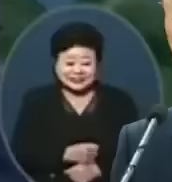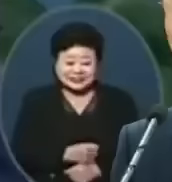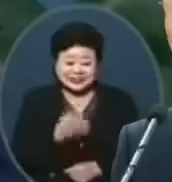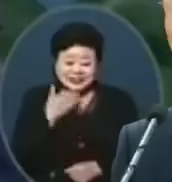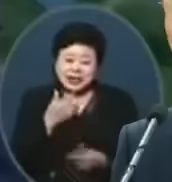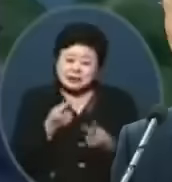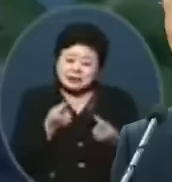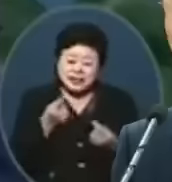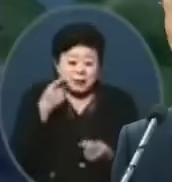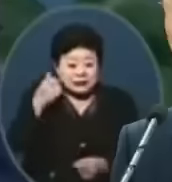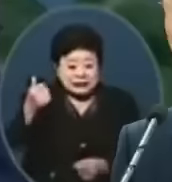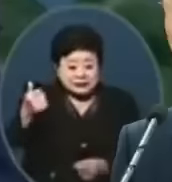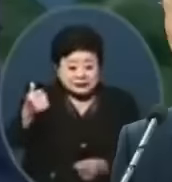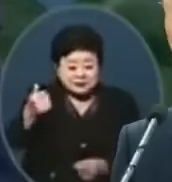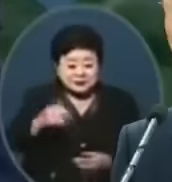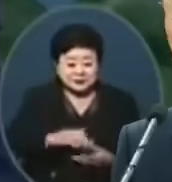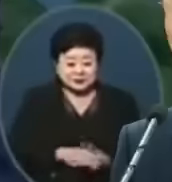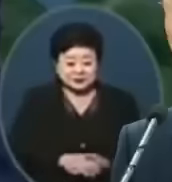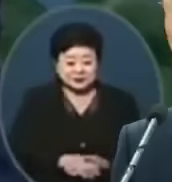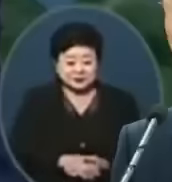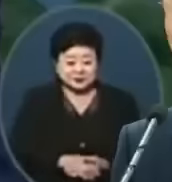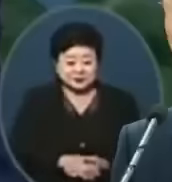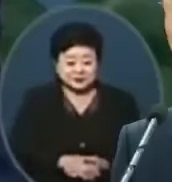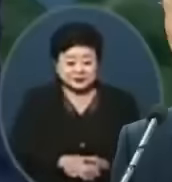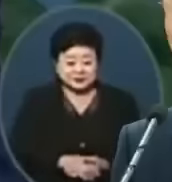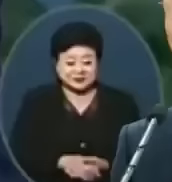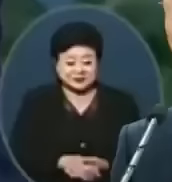가까운 목사님이